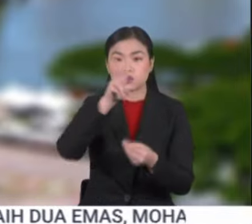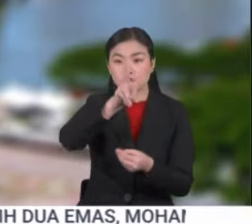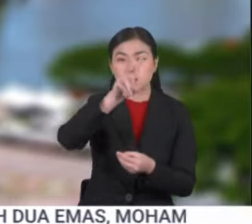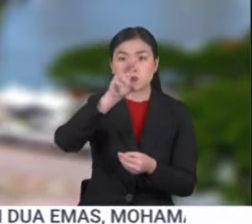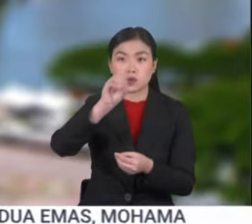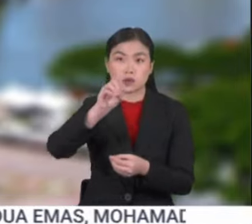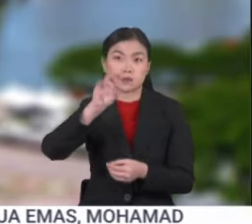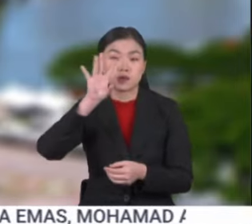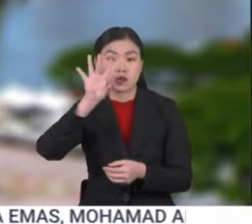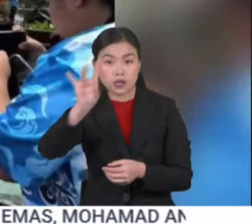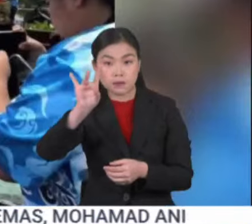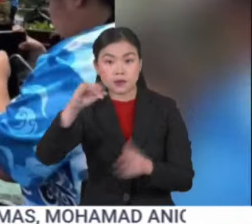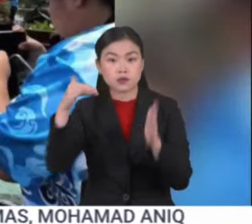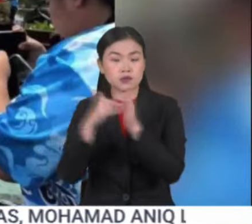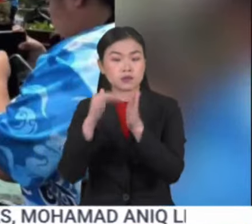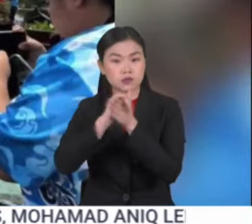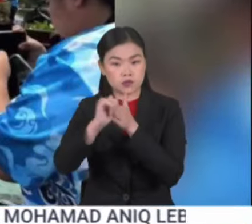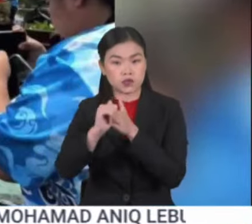RM728,000.